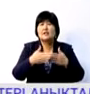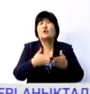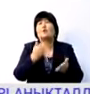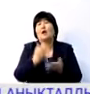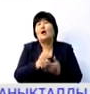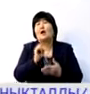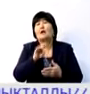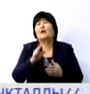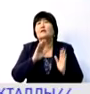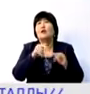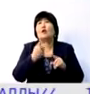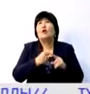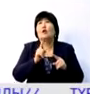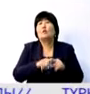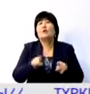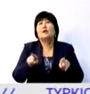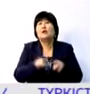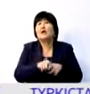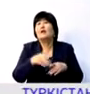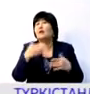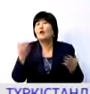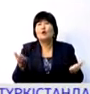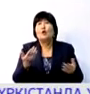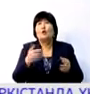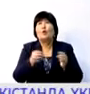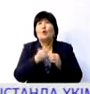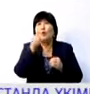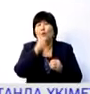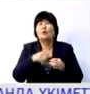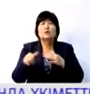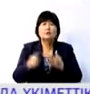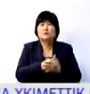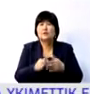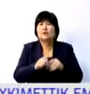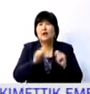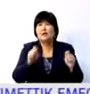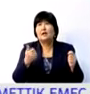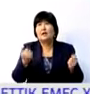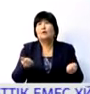теңіздің мұрасы. Аналогы жоқ Қазақстанда. Соған 10 жыл жүріп мен аштырттым. Ана жерде